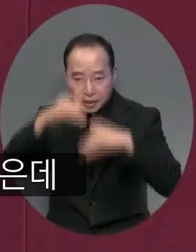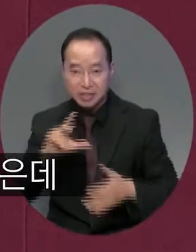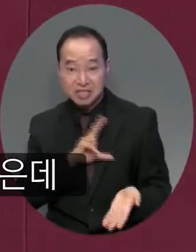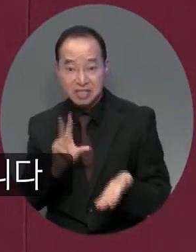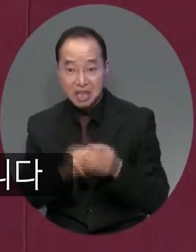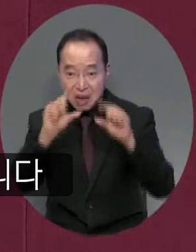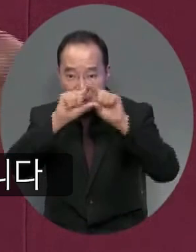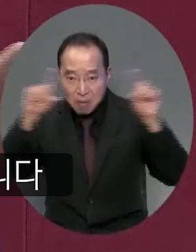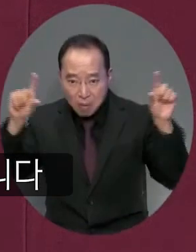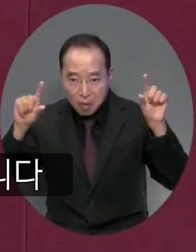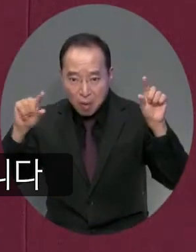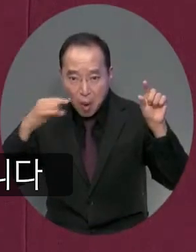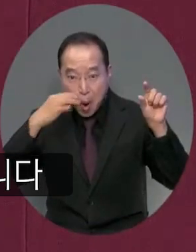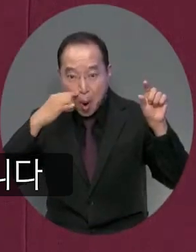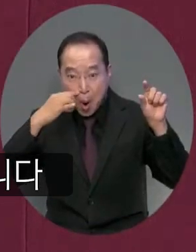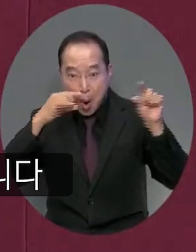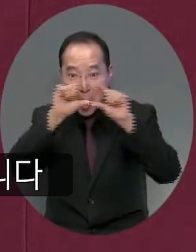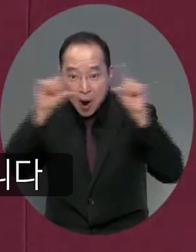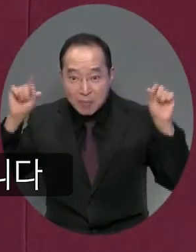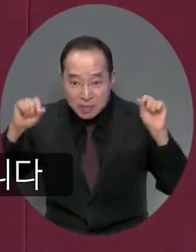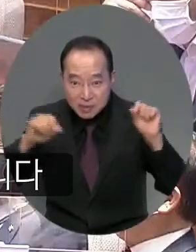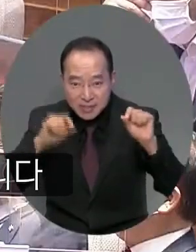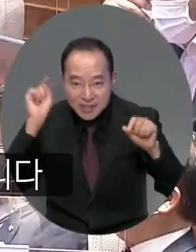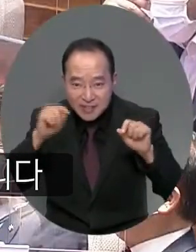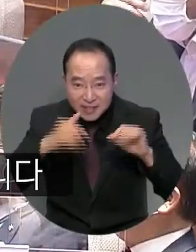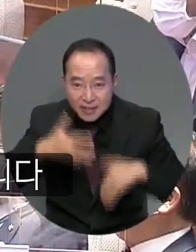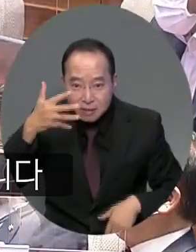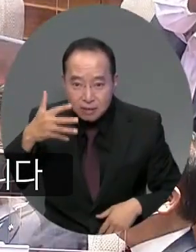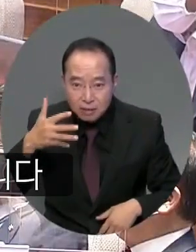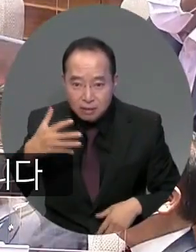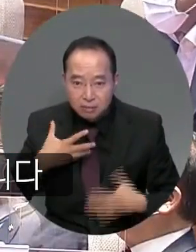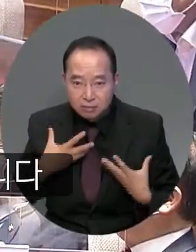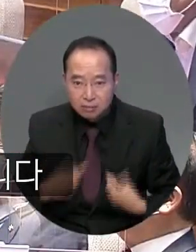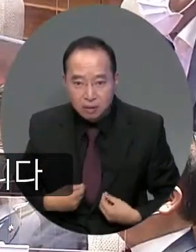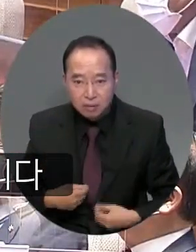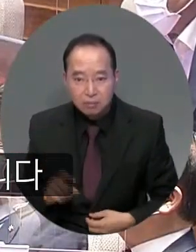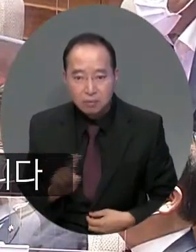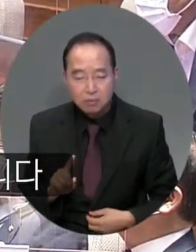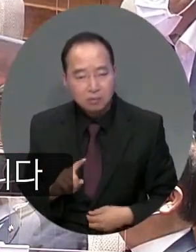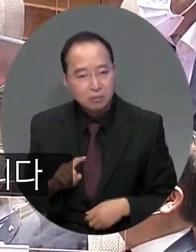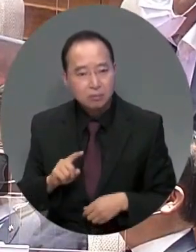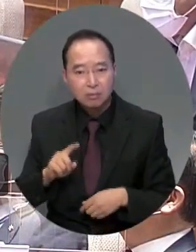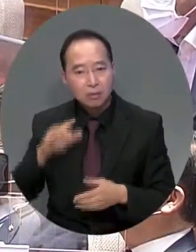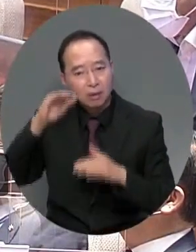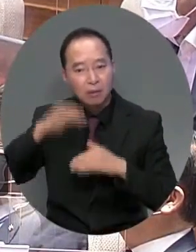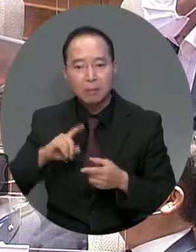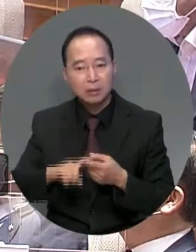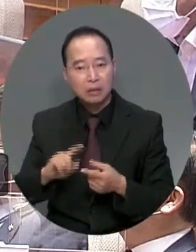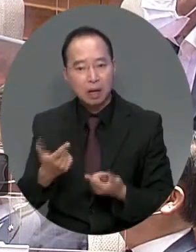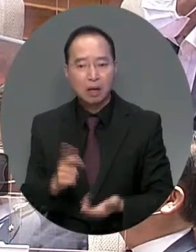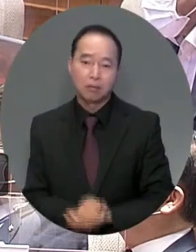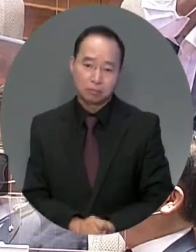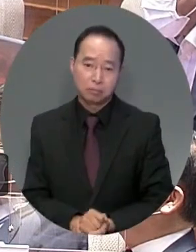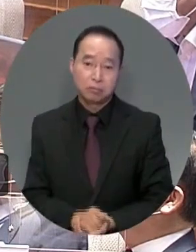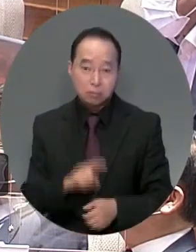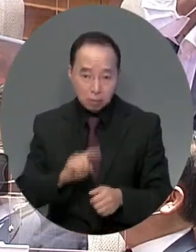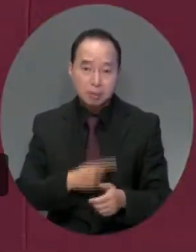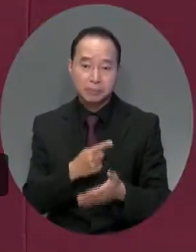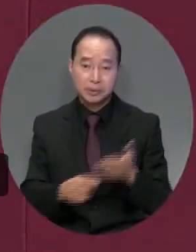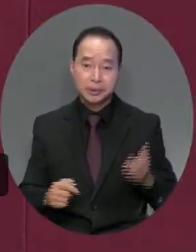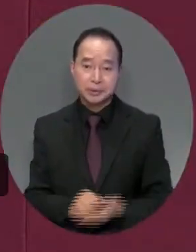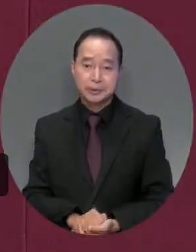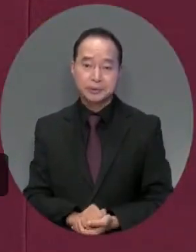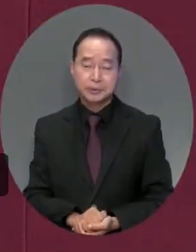않는데 이런 제목으로 여야 정치인들이 피해를 보는 사람도 많았을 것입니다. 미디어 환경 역시는 언론의